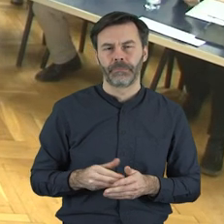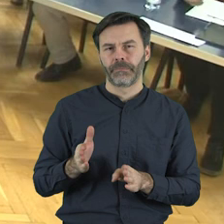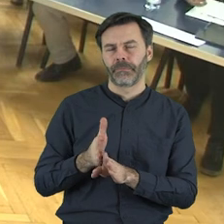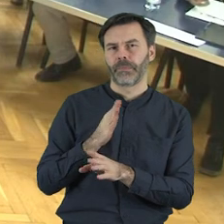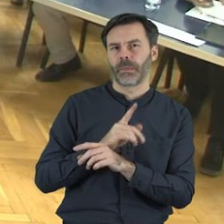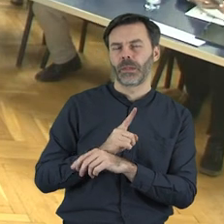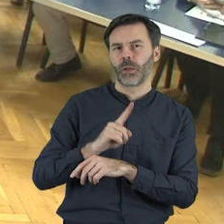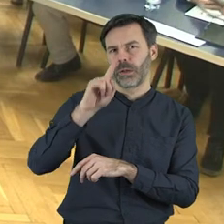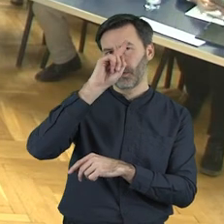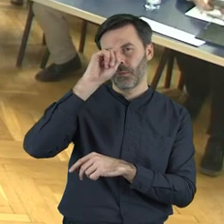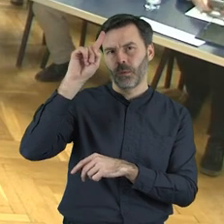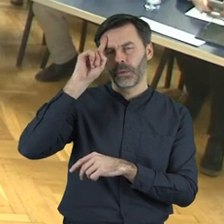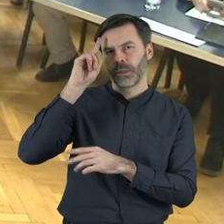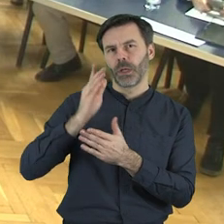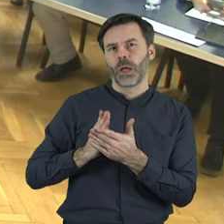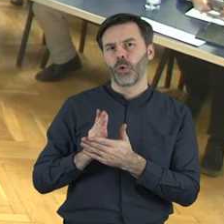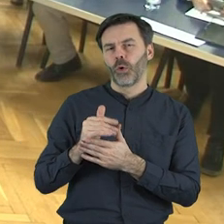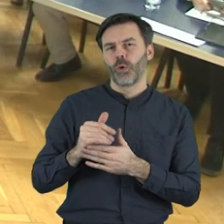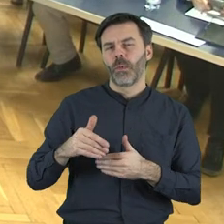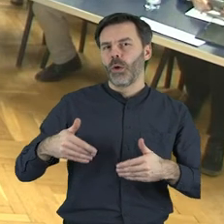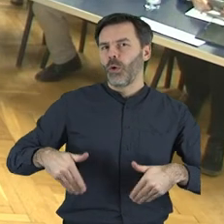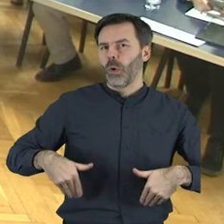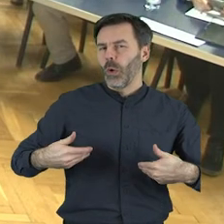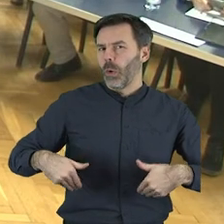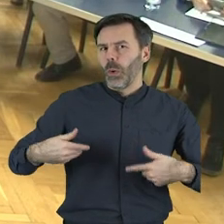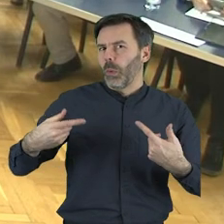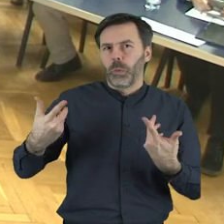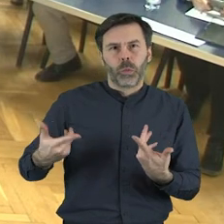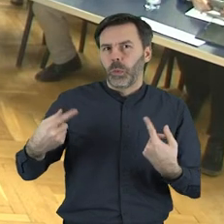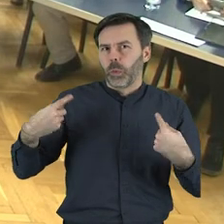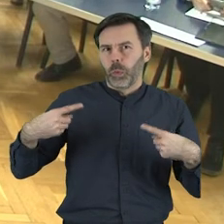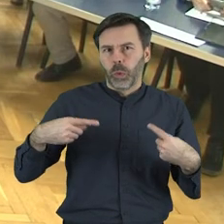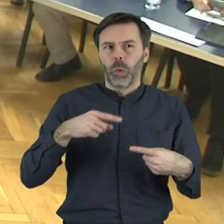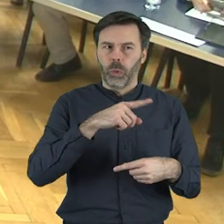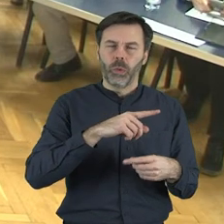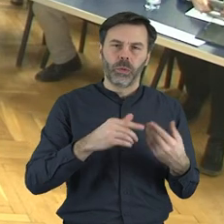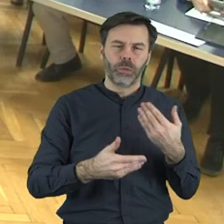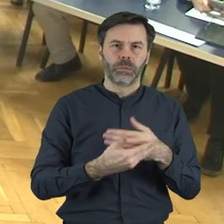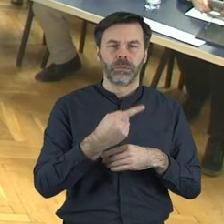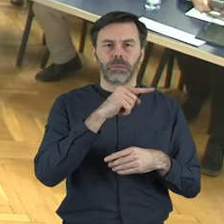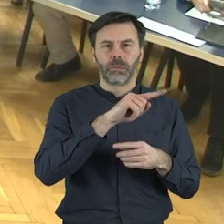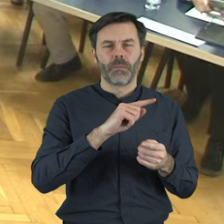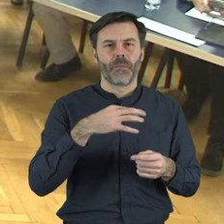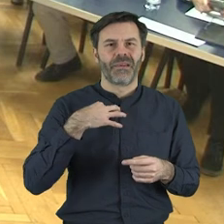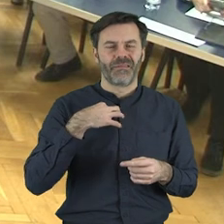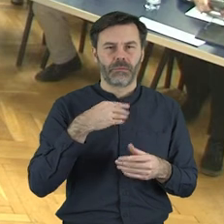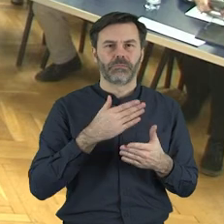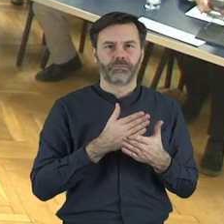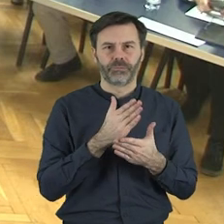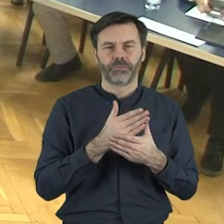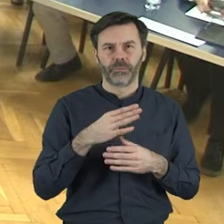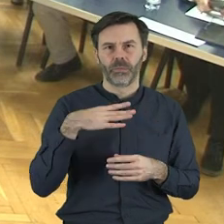regionie. Nie tylko takie rozwiązania były przyjmowane w całej Polsce.